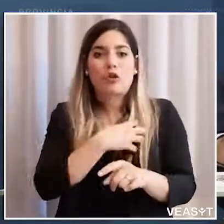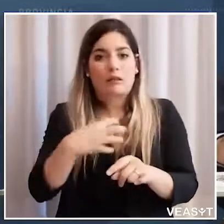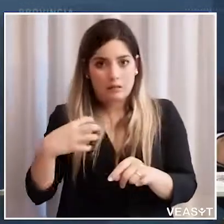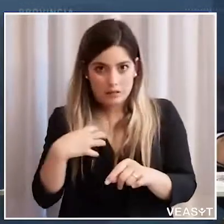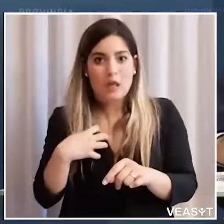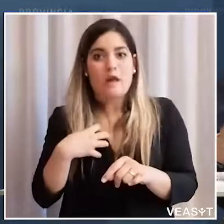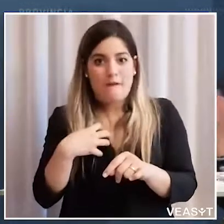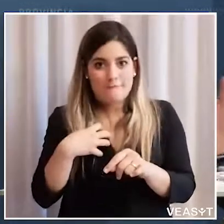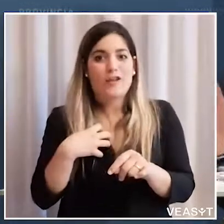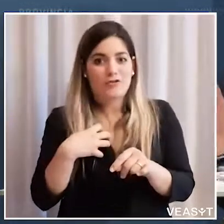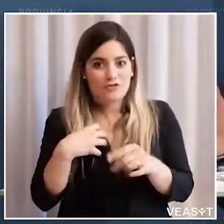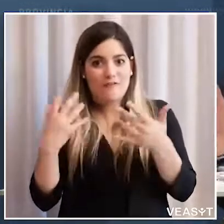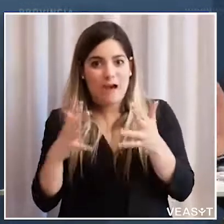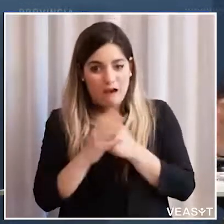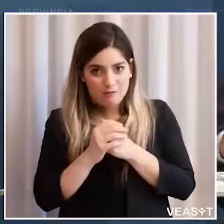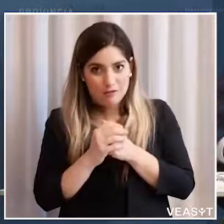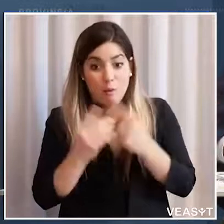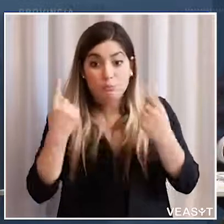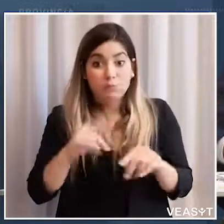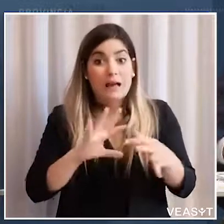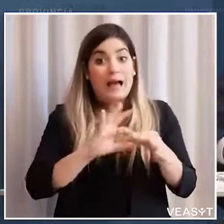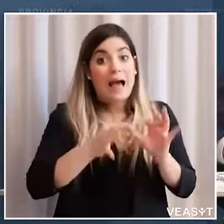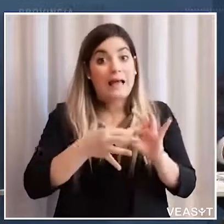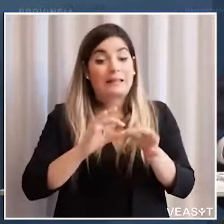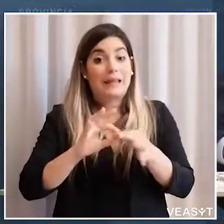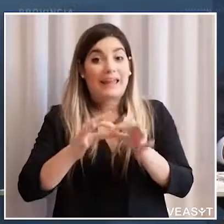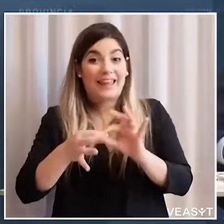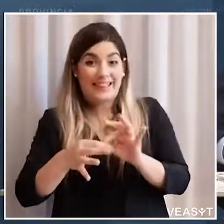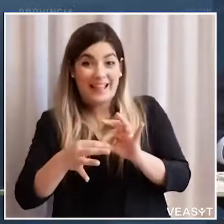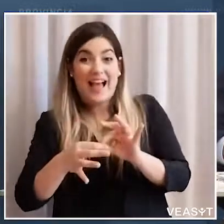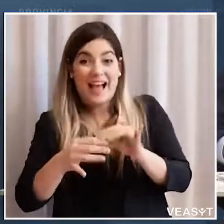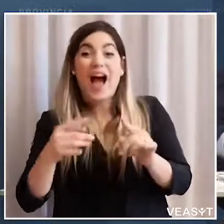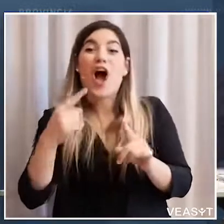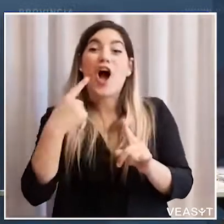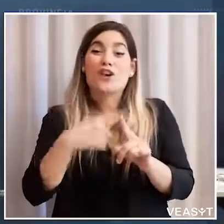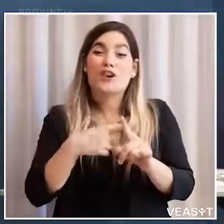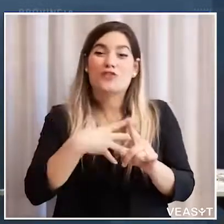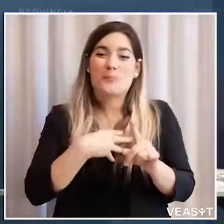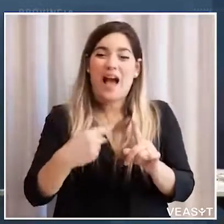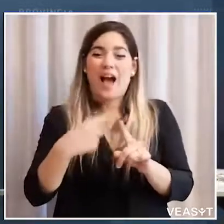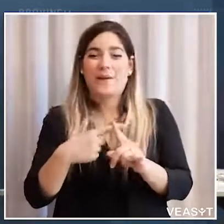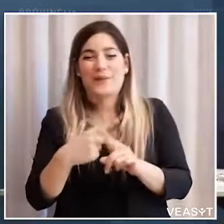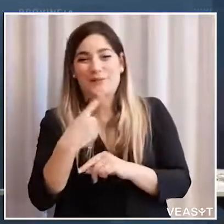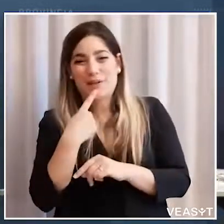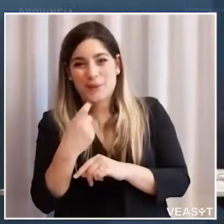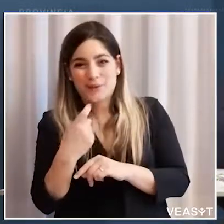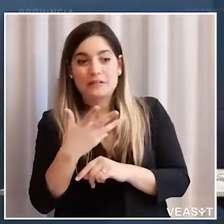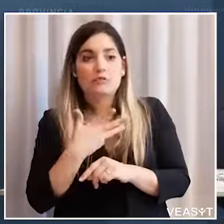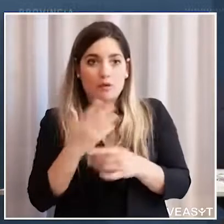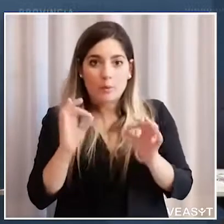scientifici questo per esempio sulla catena della croce bianca al capo della croce rossa